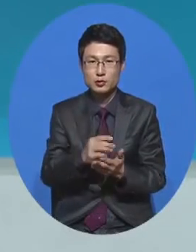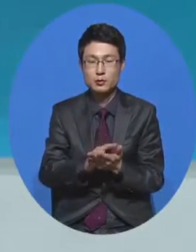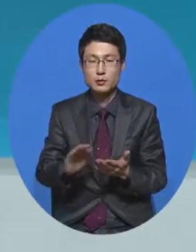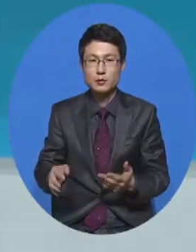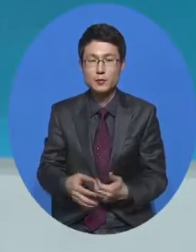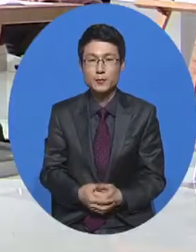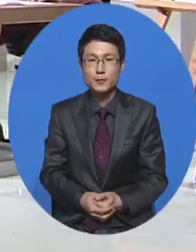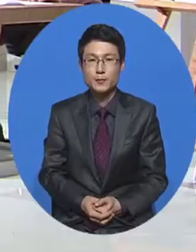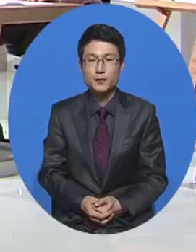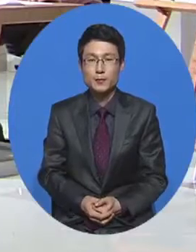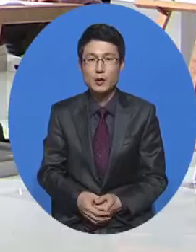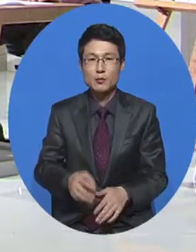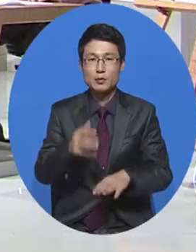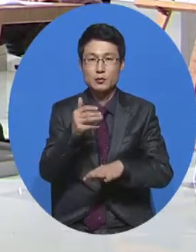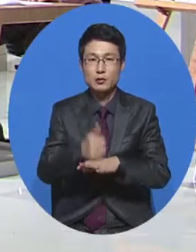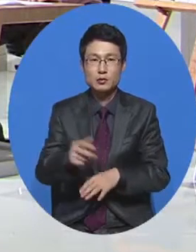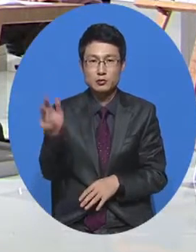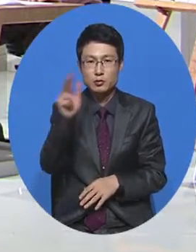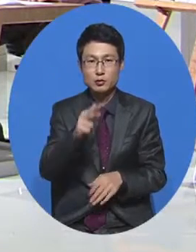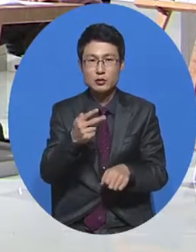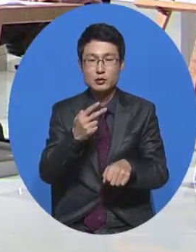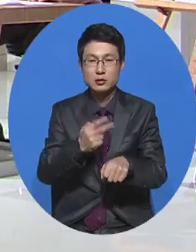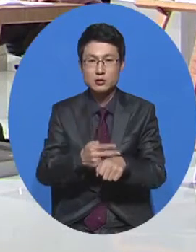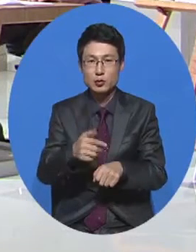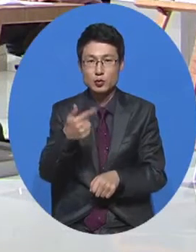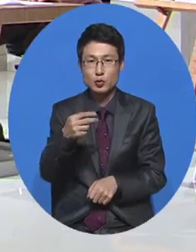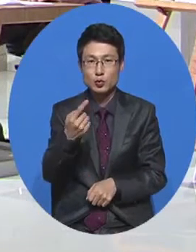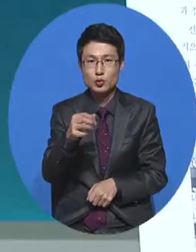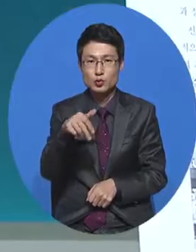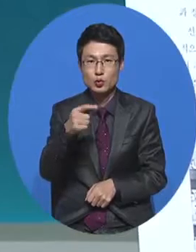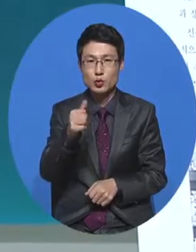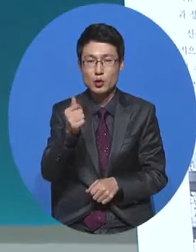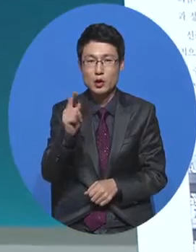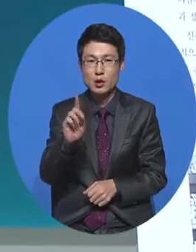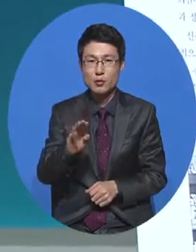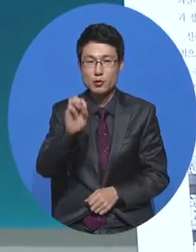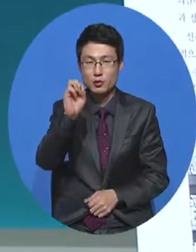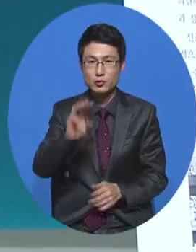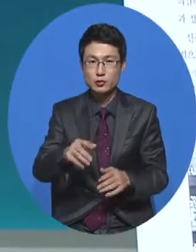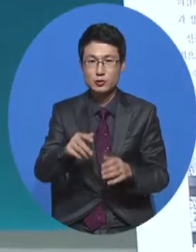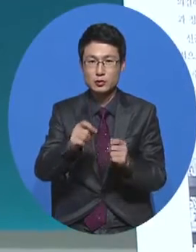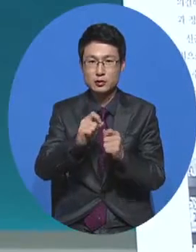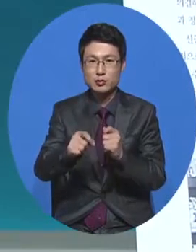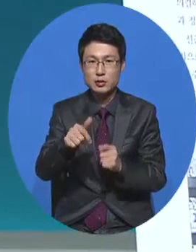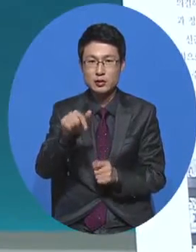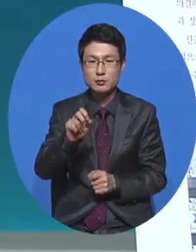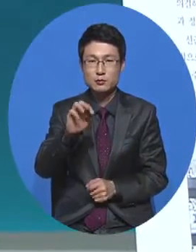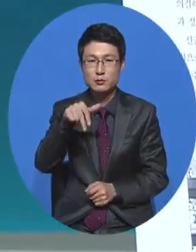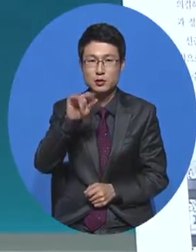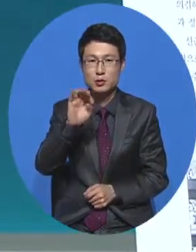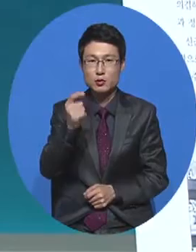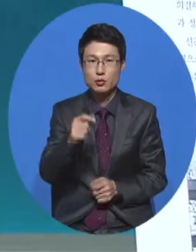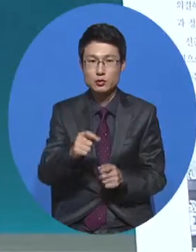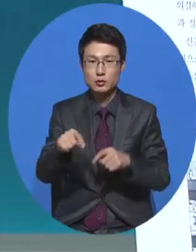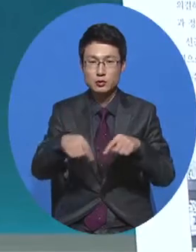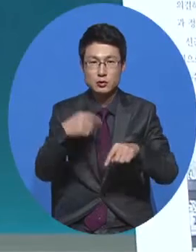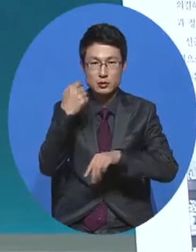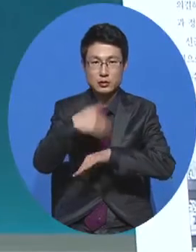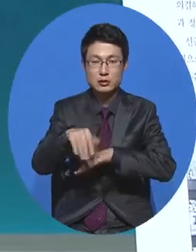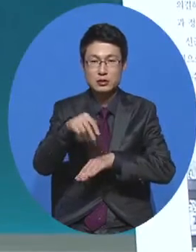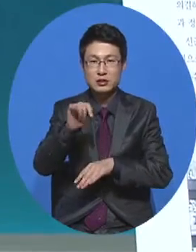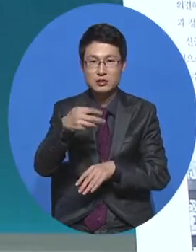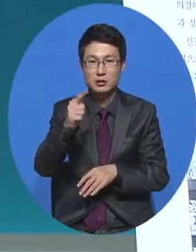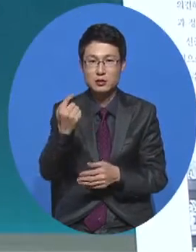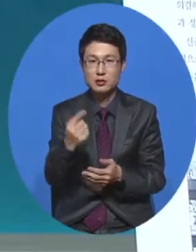중국 끝으로 전국 교직원 노동조합 광주지부 김재옥 정책실장 자리였습니다 녕하세요